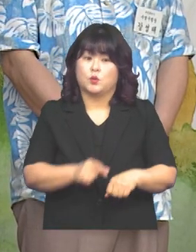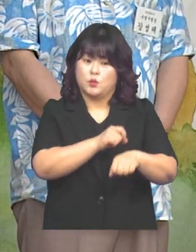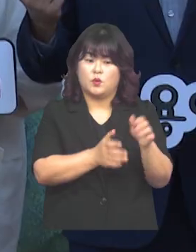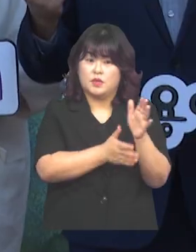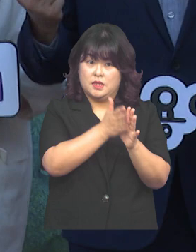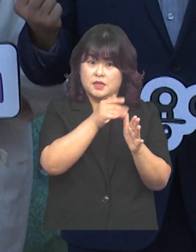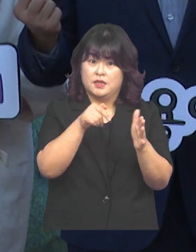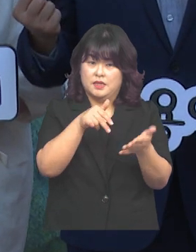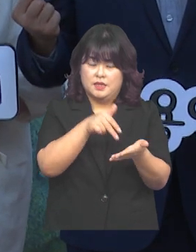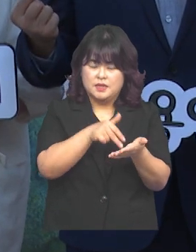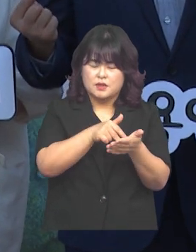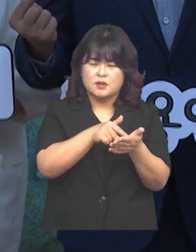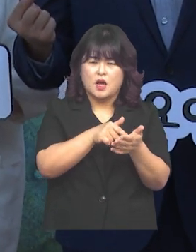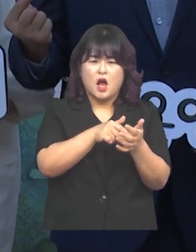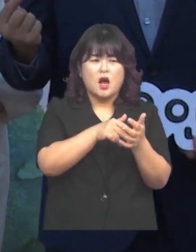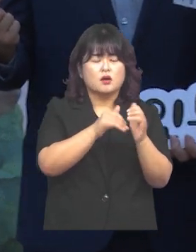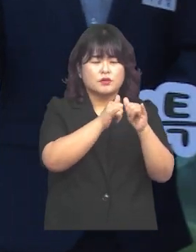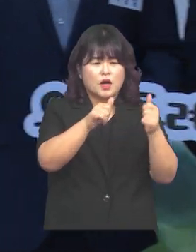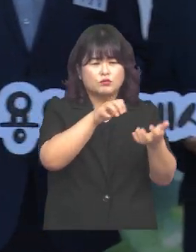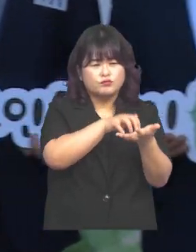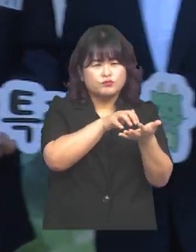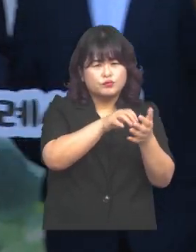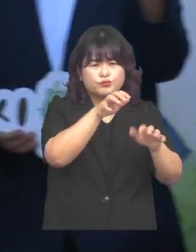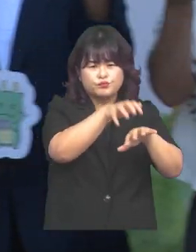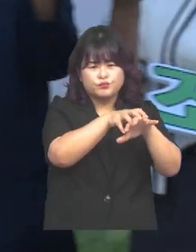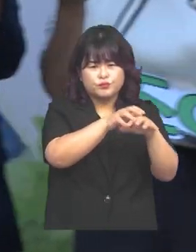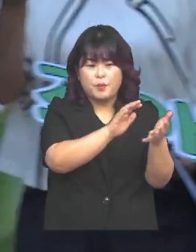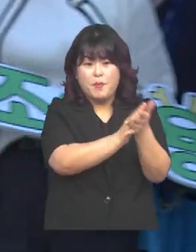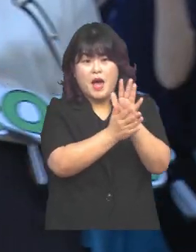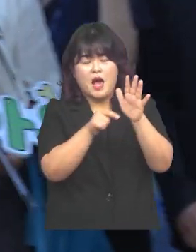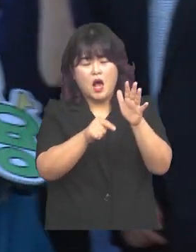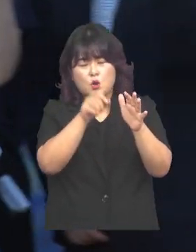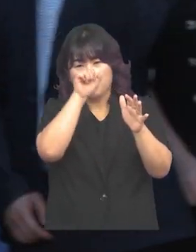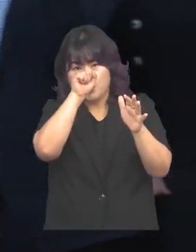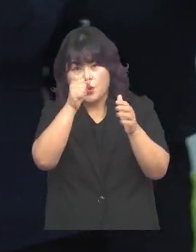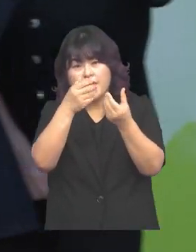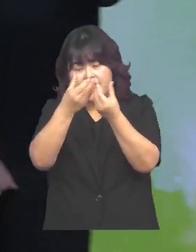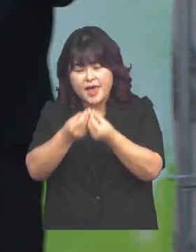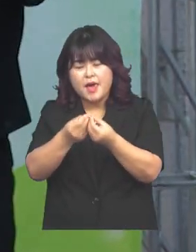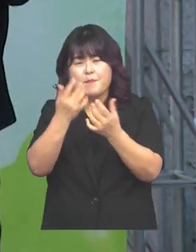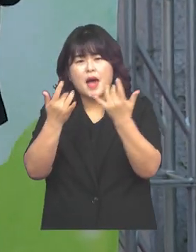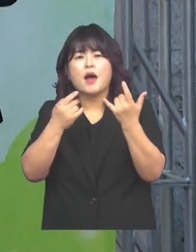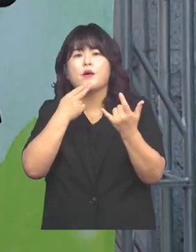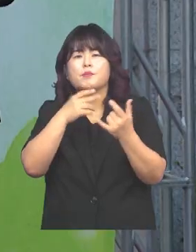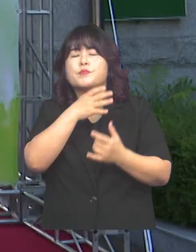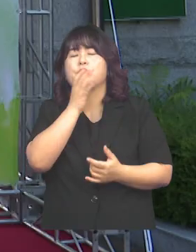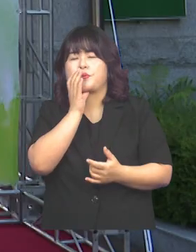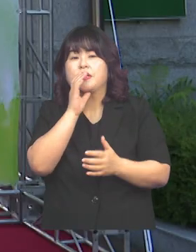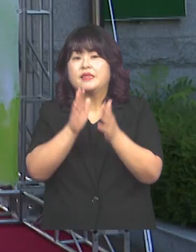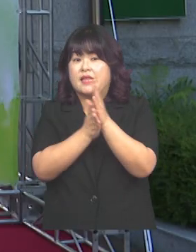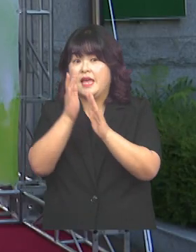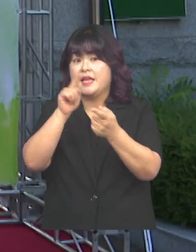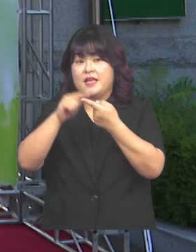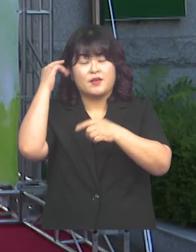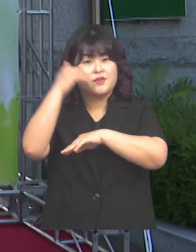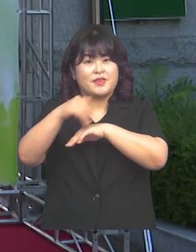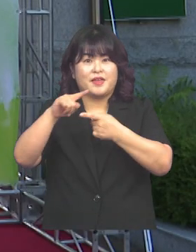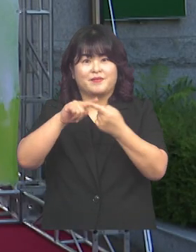용인 특례시는 인구 구조 변화 대응 분야에서 우수 사례로 선정된 빈틈없는 초고령화 정책을